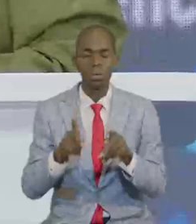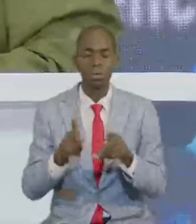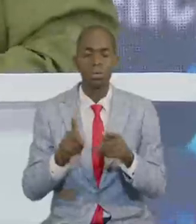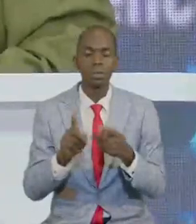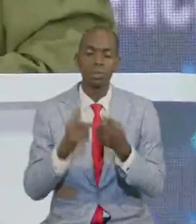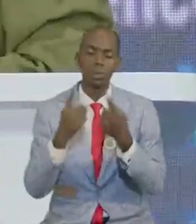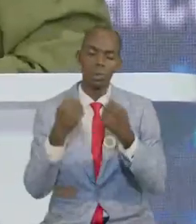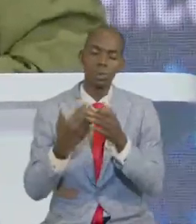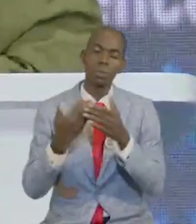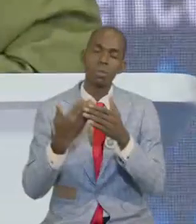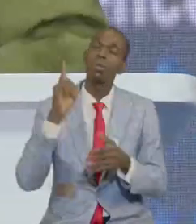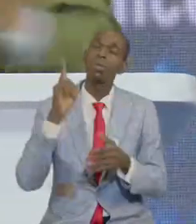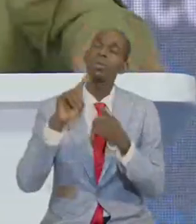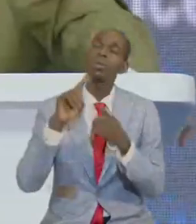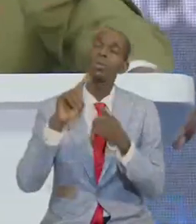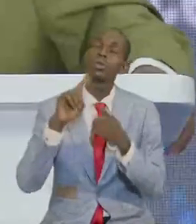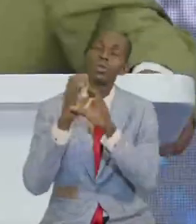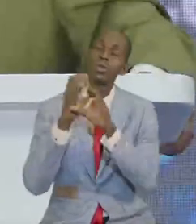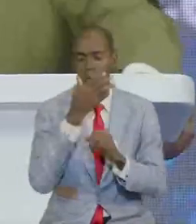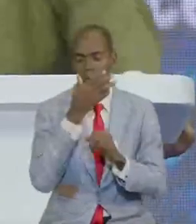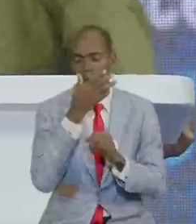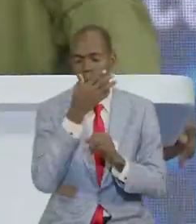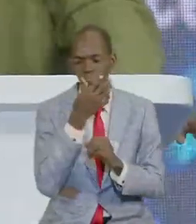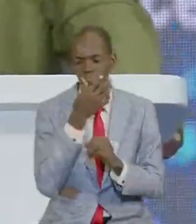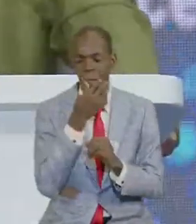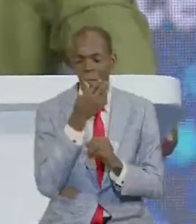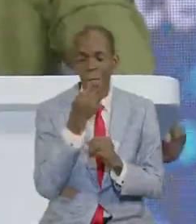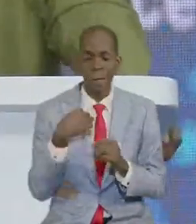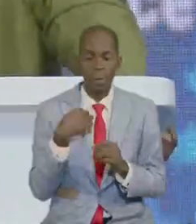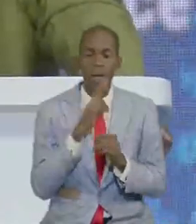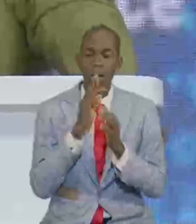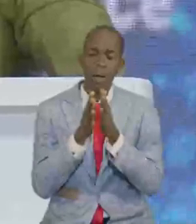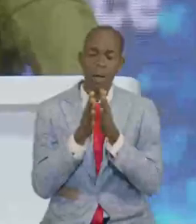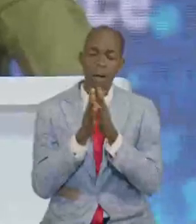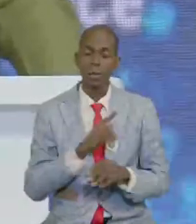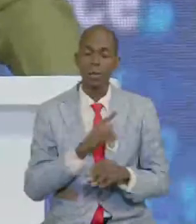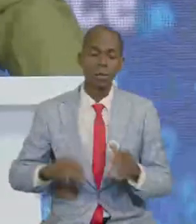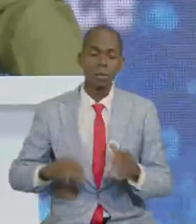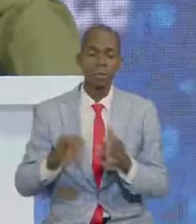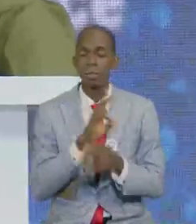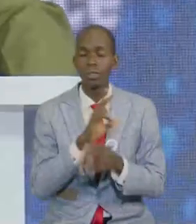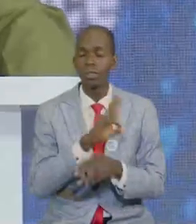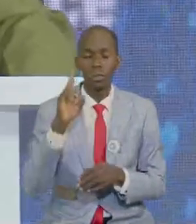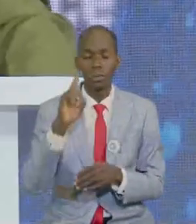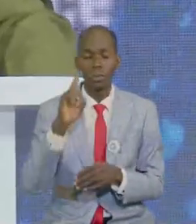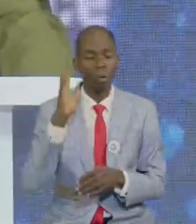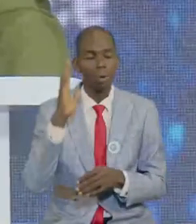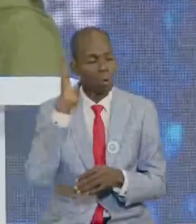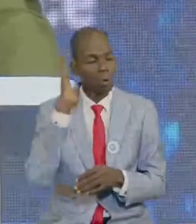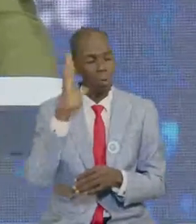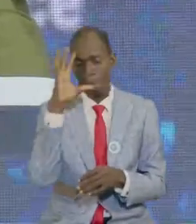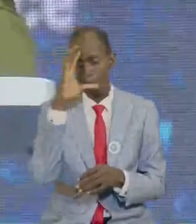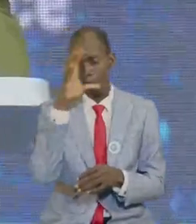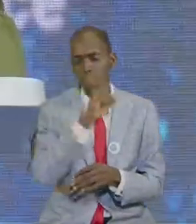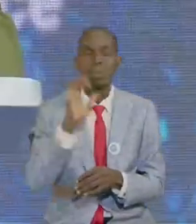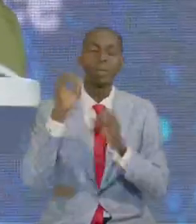your power. Merci pour le privilège de venir en ta présence pour recevoir ta puissance. Lord, that nobody will miss your power this